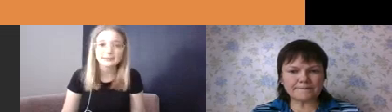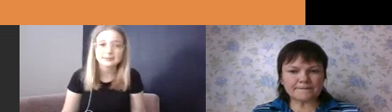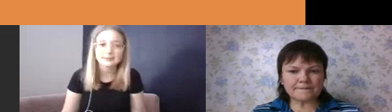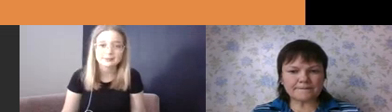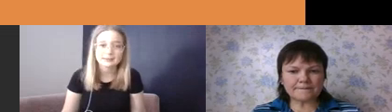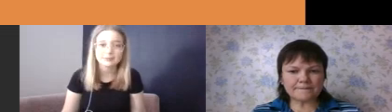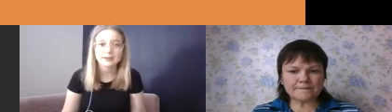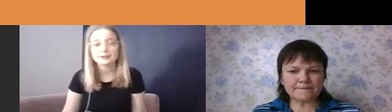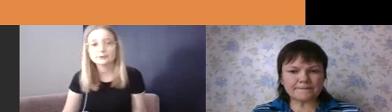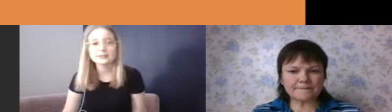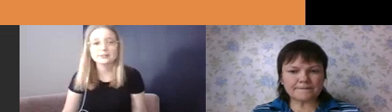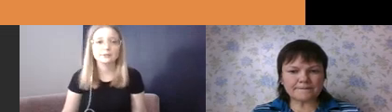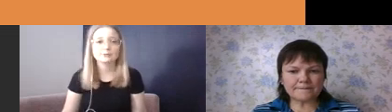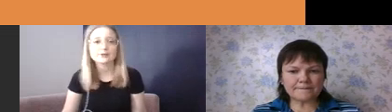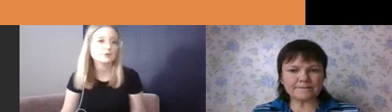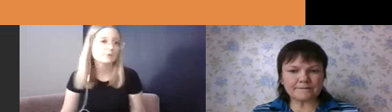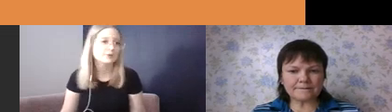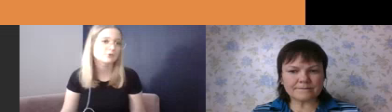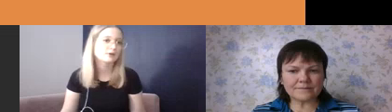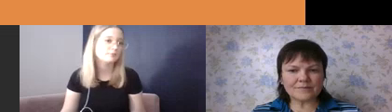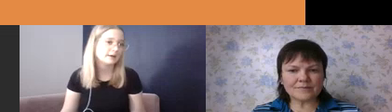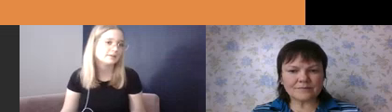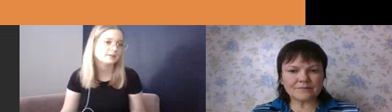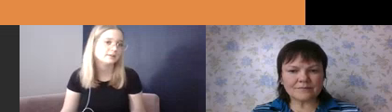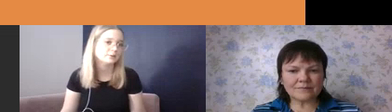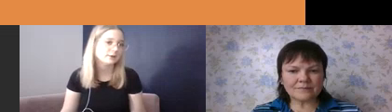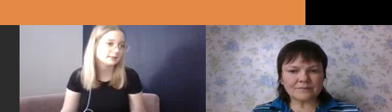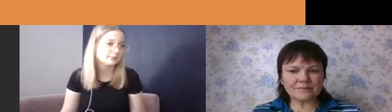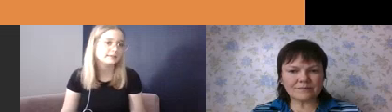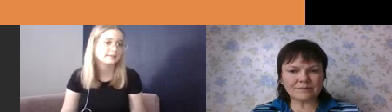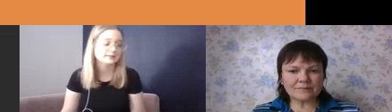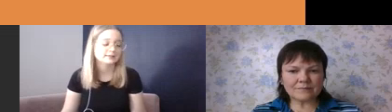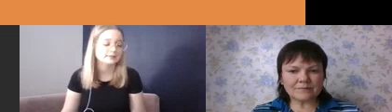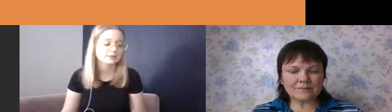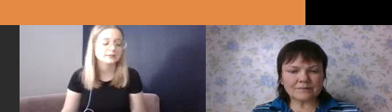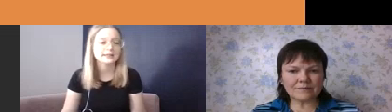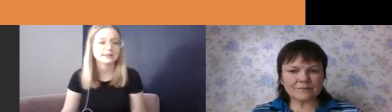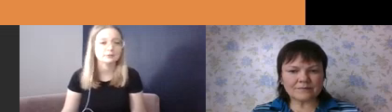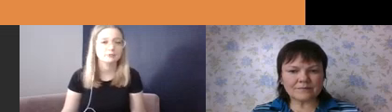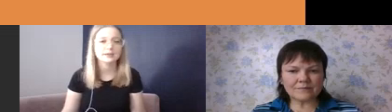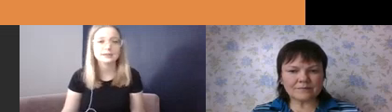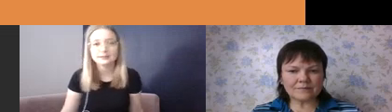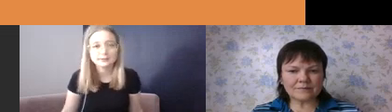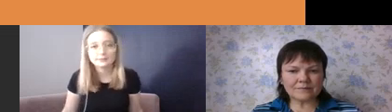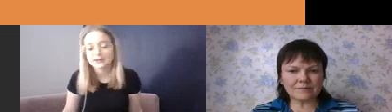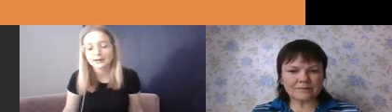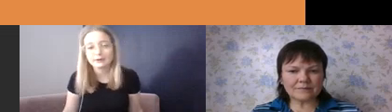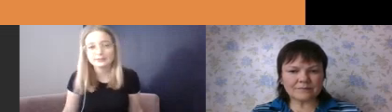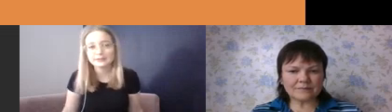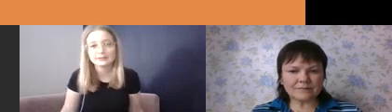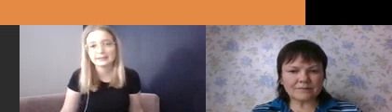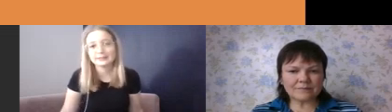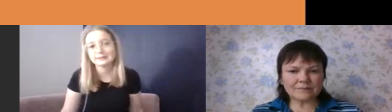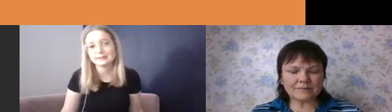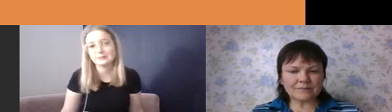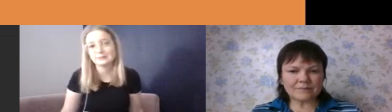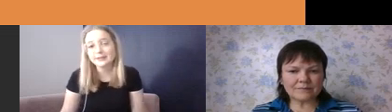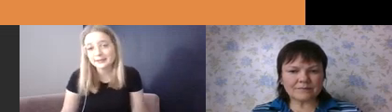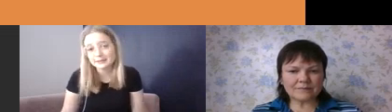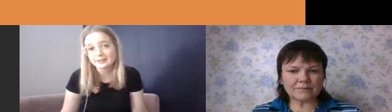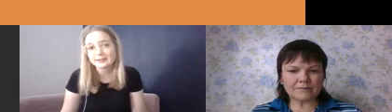kitses matemaatika eksam, et kuidas see gümnaasiumi õppesuuna õppekava seda toetab, et kas on nagu lai õppekava